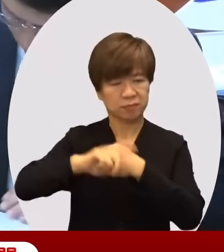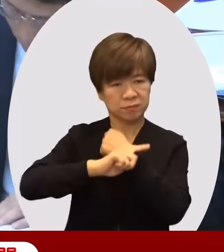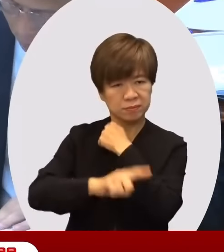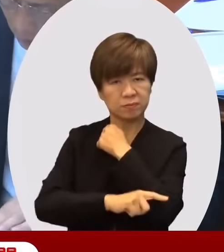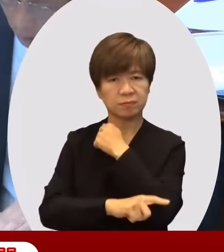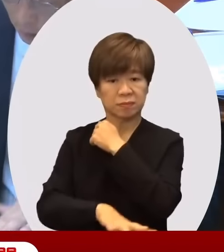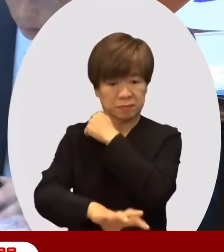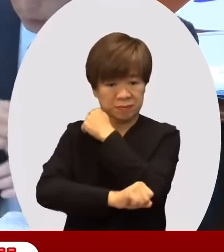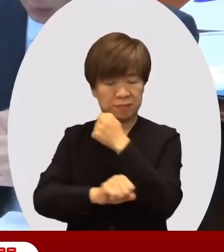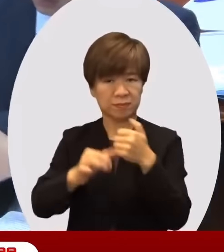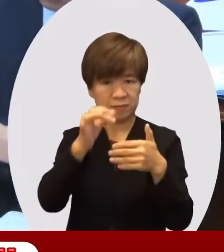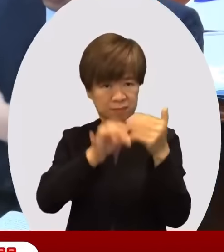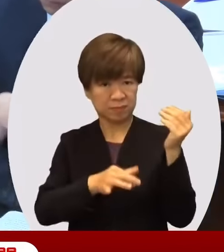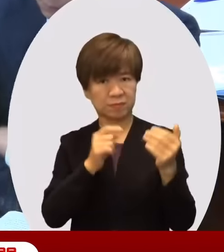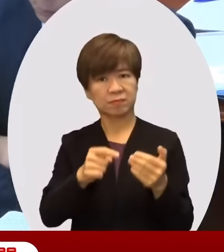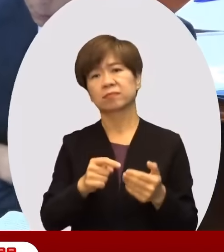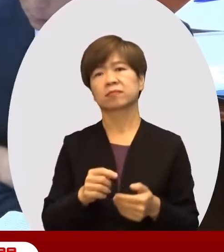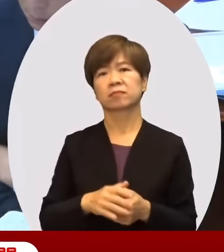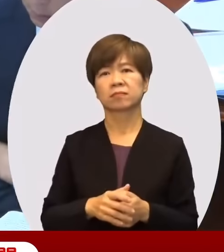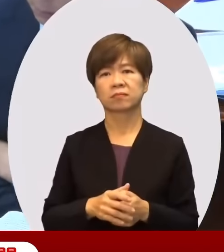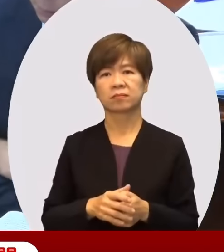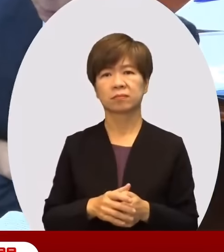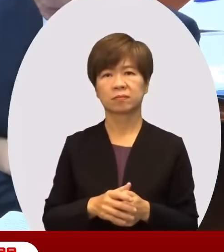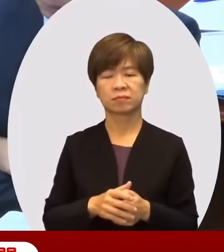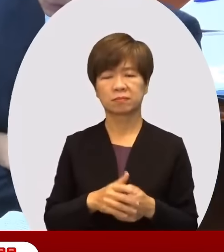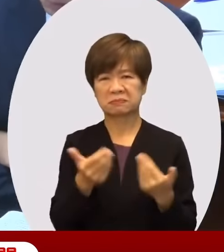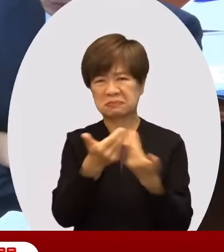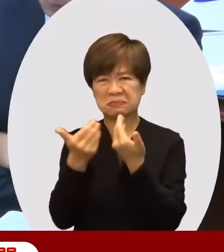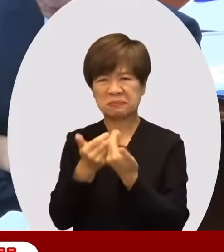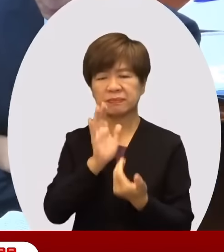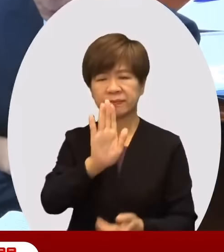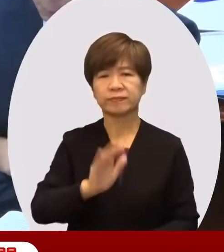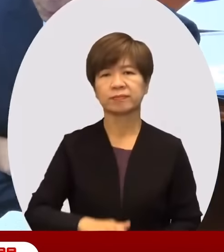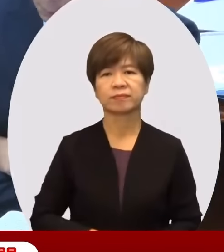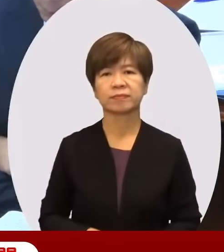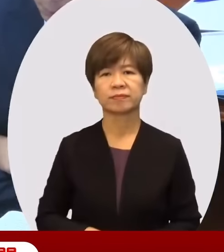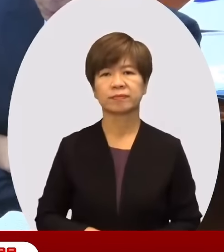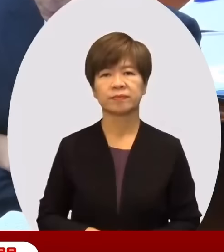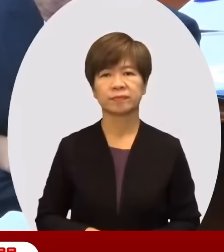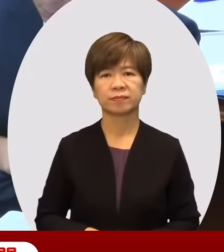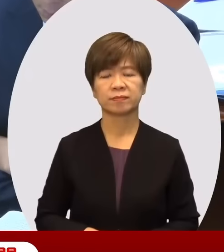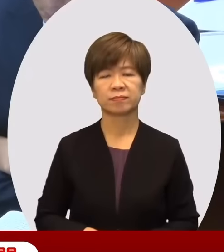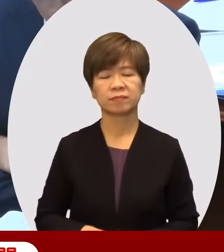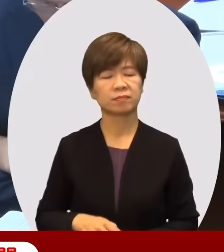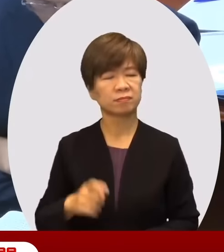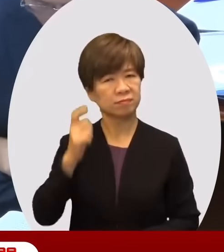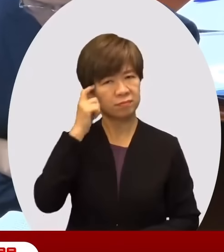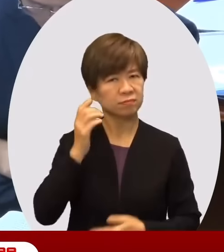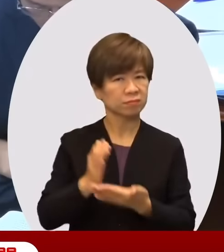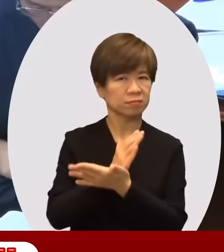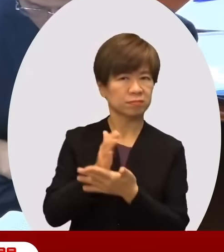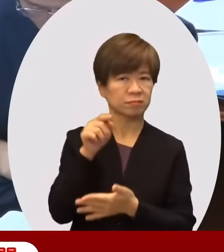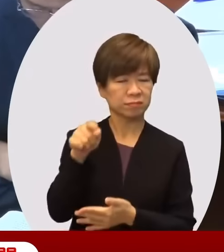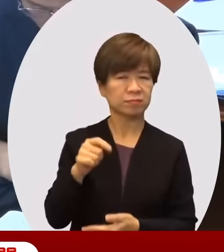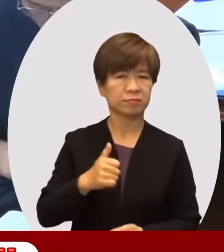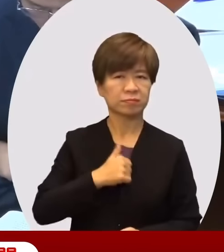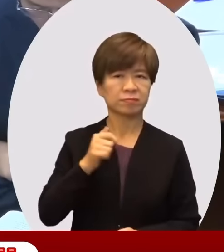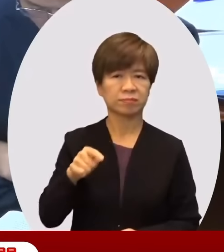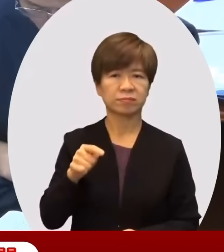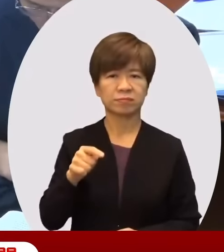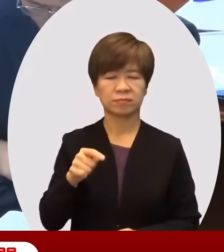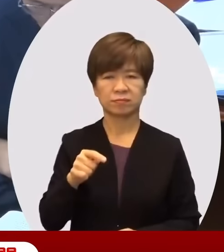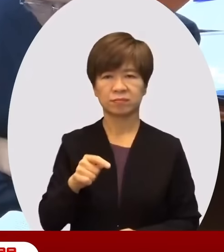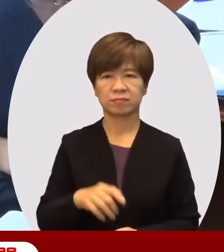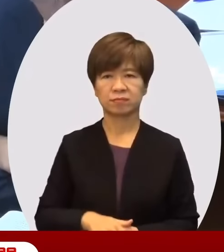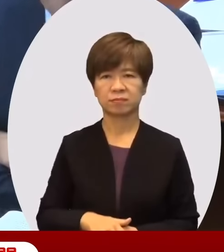原则，已经违反了宪法机关忠诚的义务。那我认为说这个才是真正的是侵